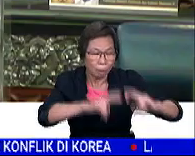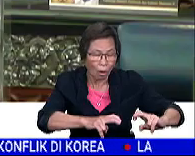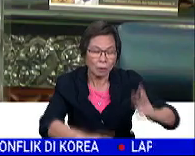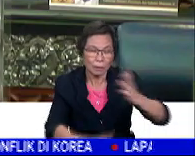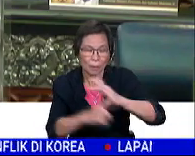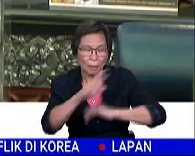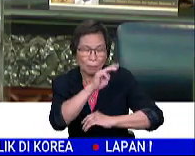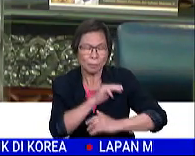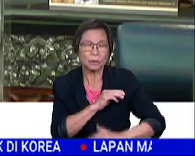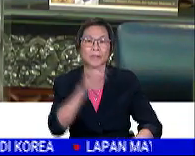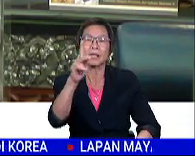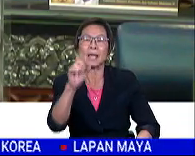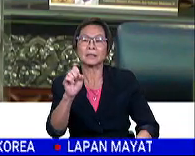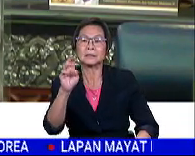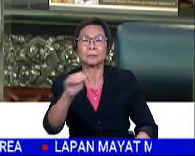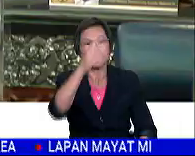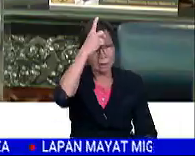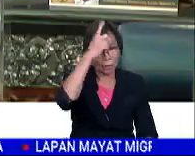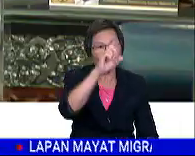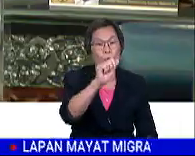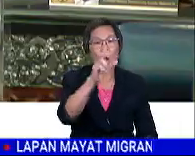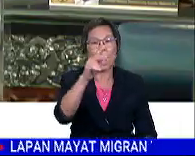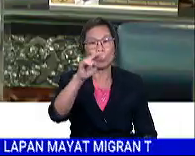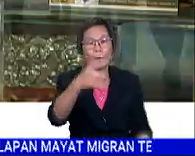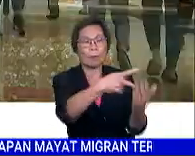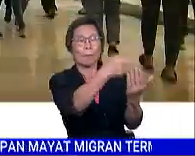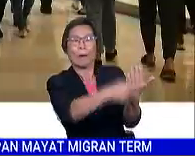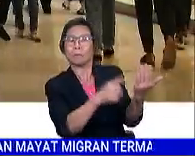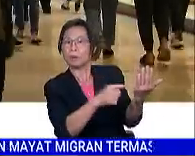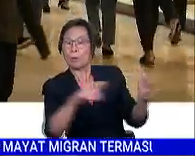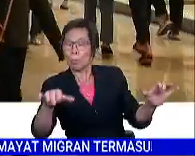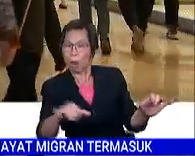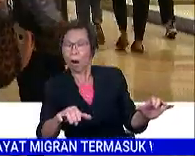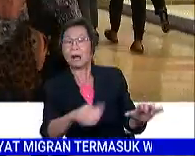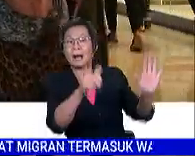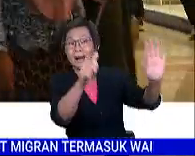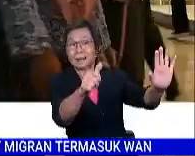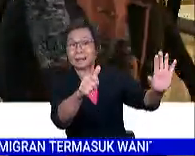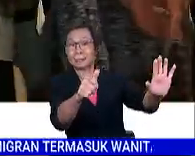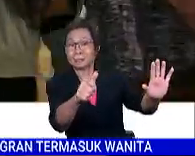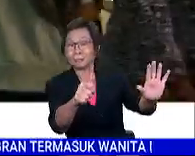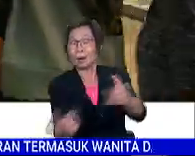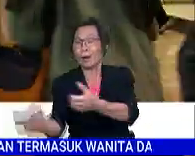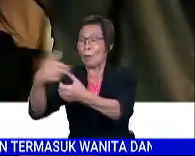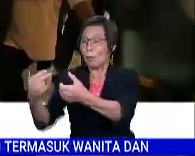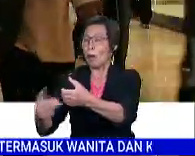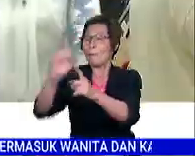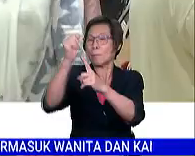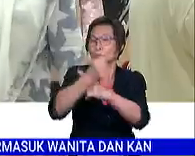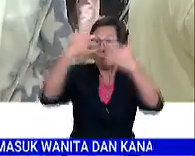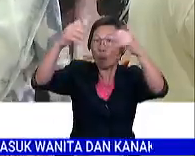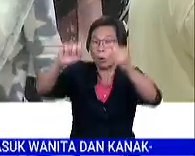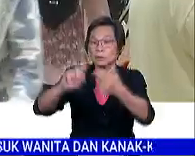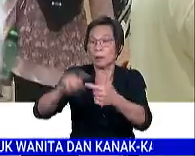Timbalan Menteri Sumber Manusia Dato' Awang Hashim, inisiatif itu termasuk menjalankan 6 sesi libat urus dengan Persatuan